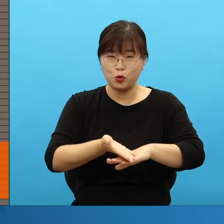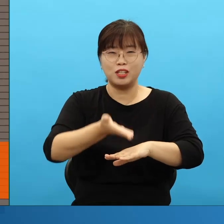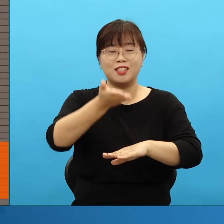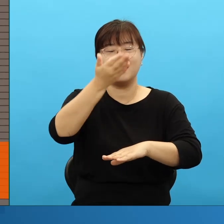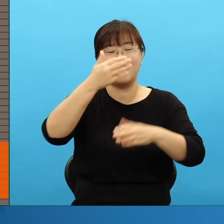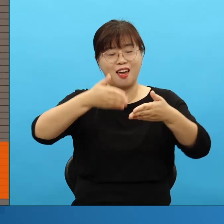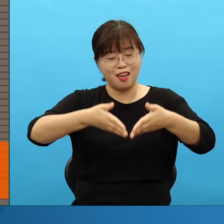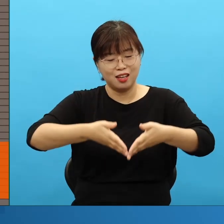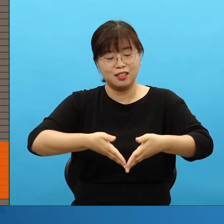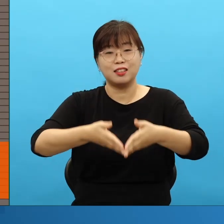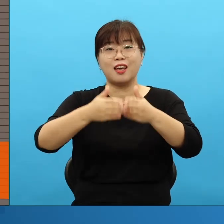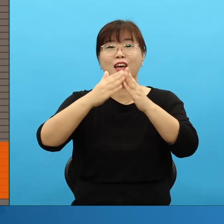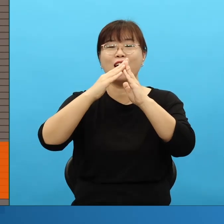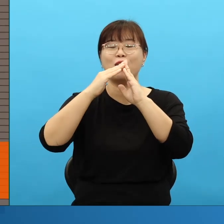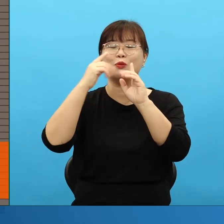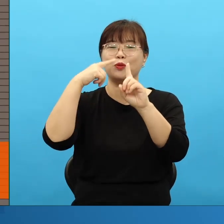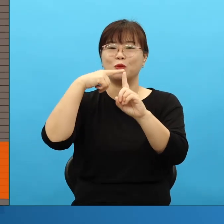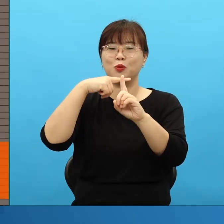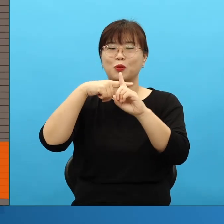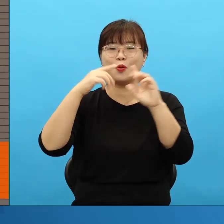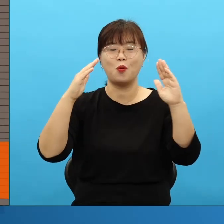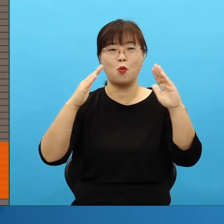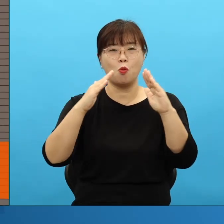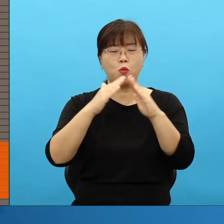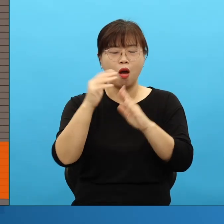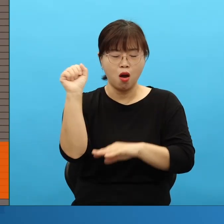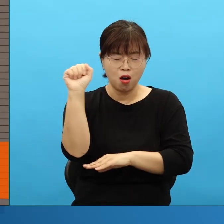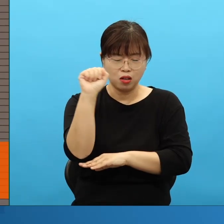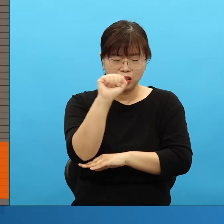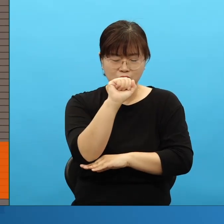반석 위에 세